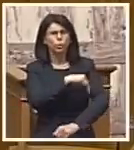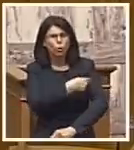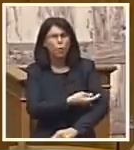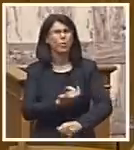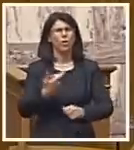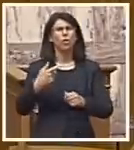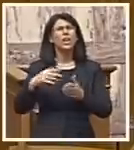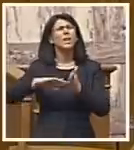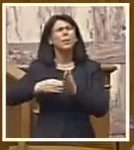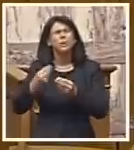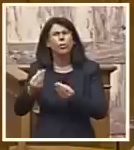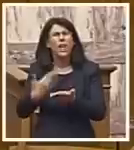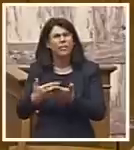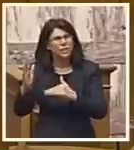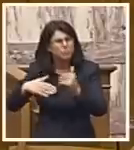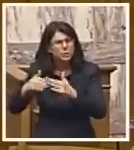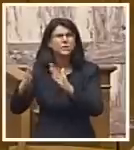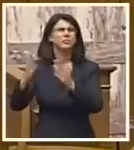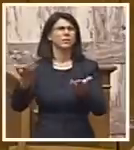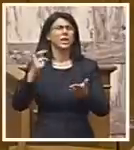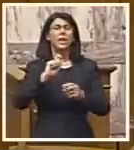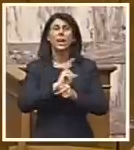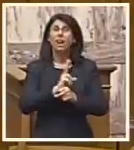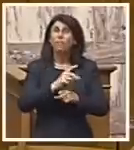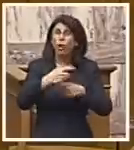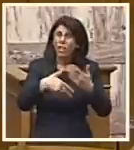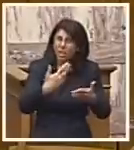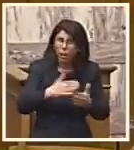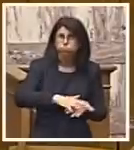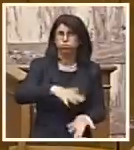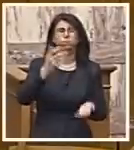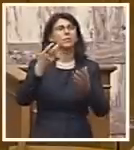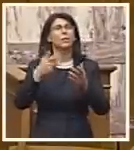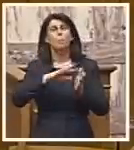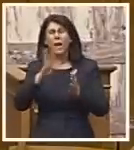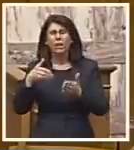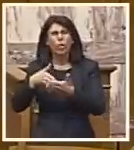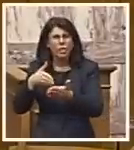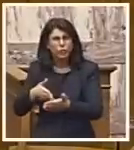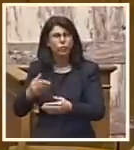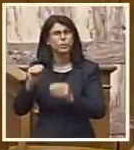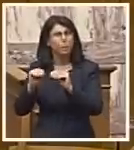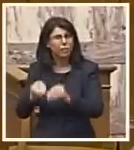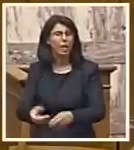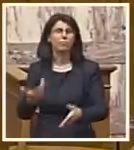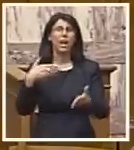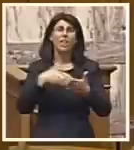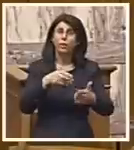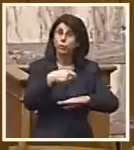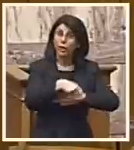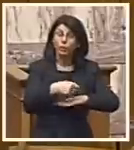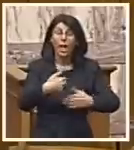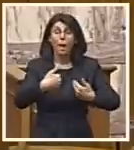πολεοδομίες, από τη διαφθορά και τη γραφειοκρατία στη δημόσια διοίκηση μέχρι το τέλμα στην παιδεία ή το αδιέξοδο στη δικαιοσύνη,